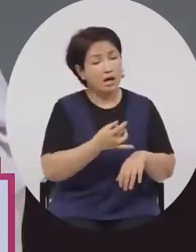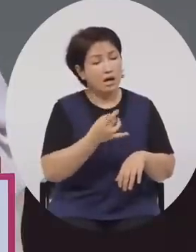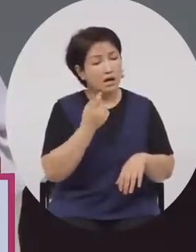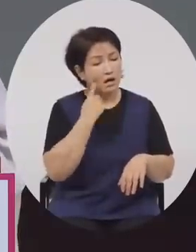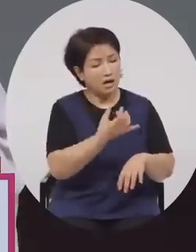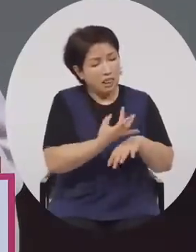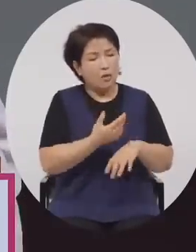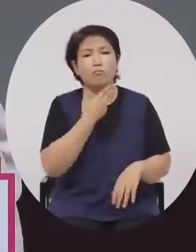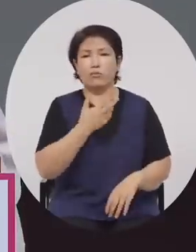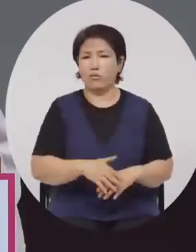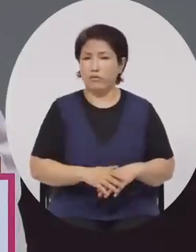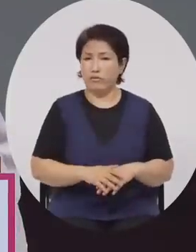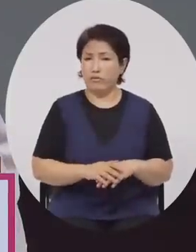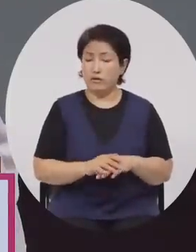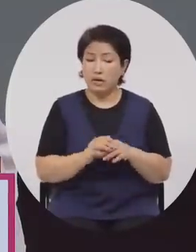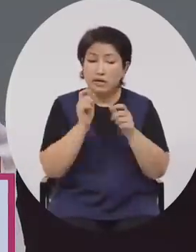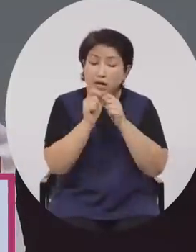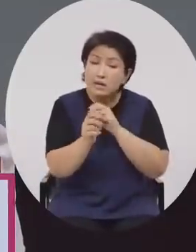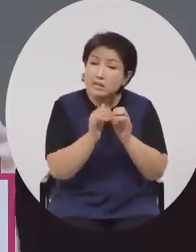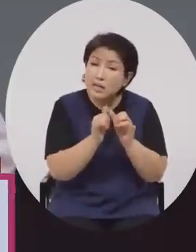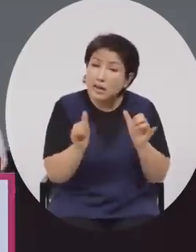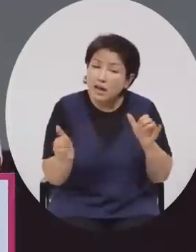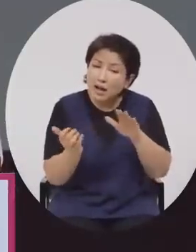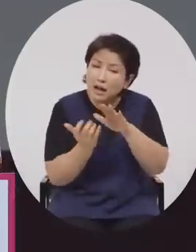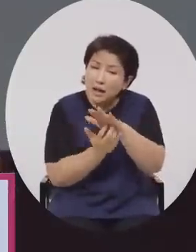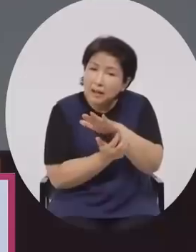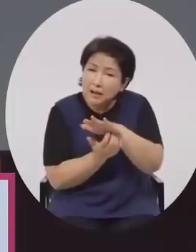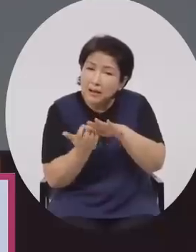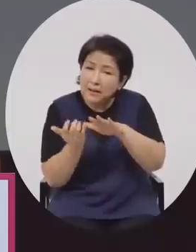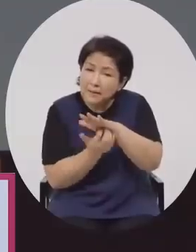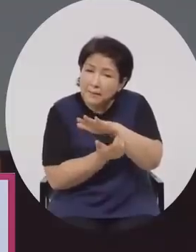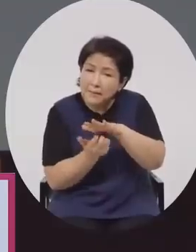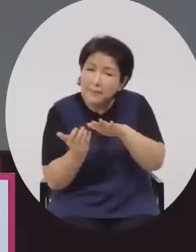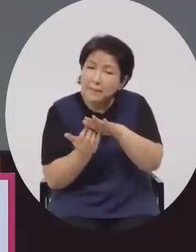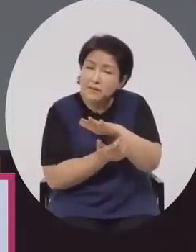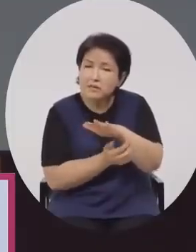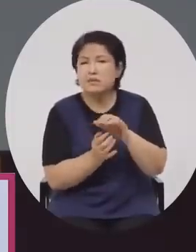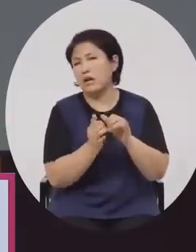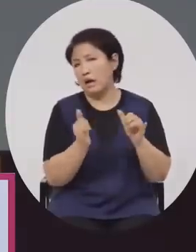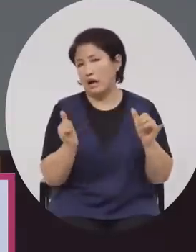사기는 착해 보이고 음흉.